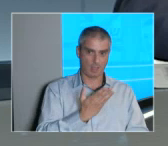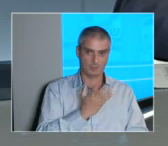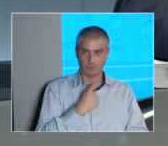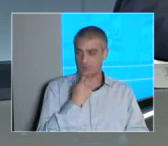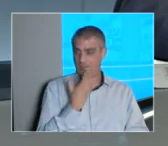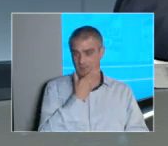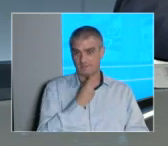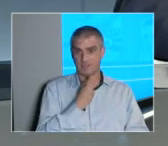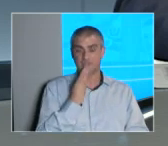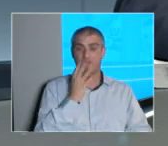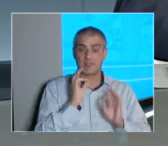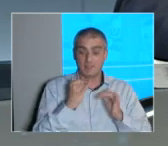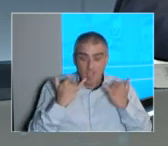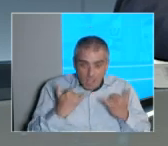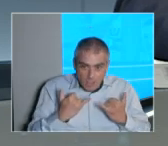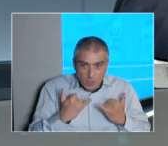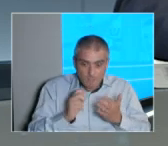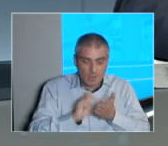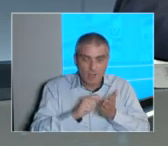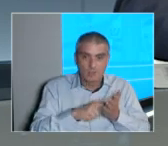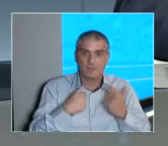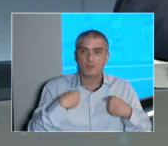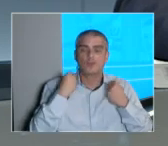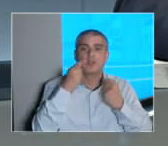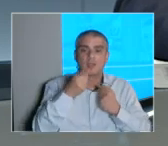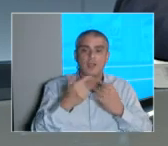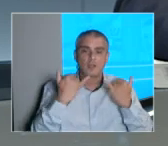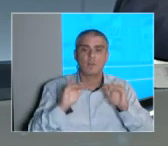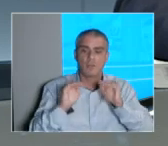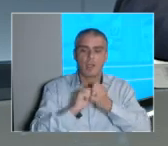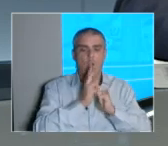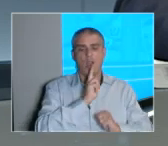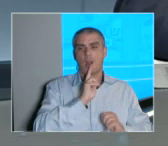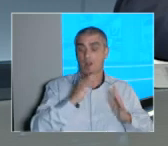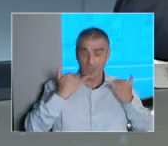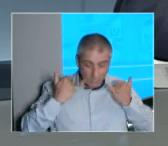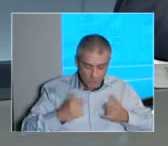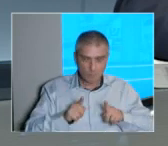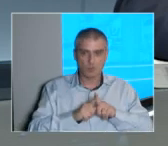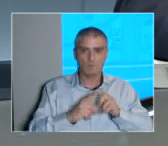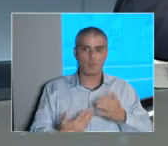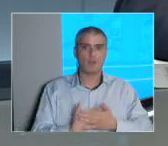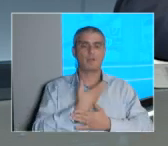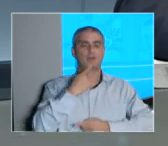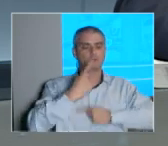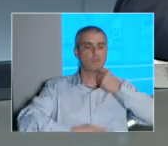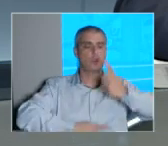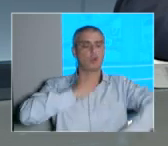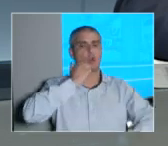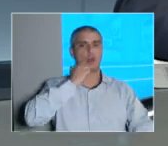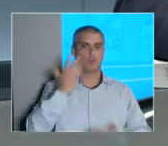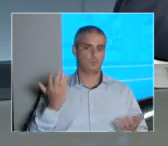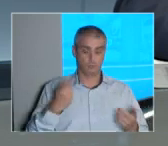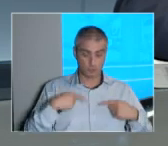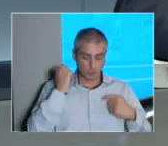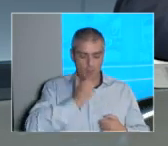אמרה יפה של השפת אמת, אומר היום, כשכתוב הנה אנוכי נותן לפניכם היום ברכה וכללה, הוא אומר היום, זה כמו מחדש בטובו בכל יום תמיד. זאת